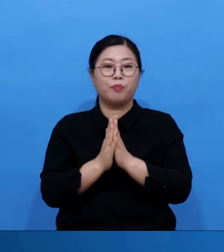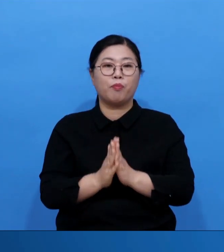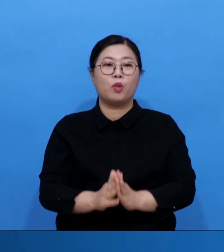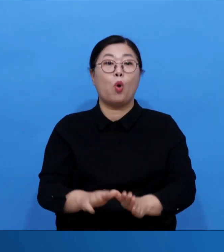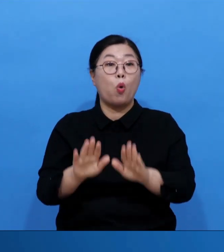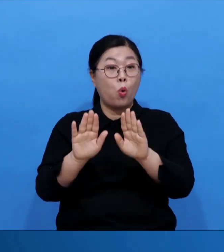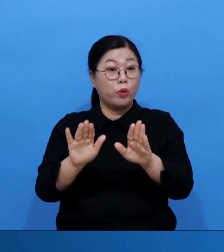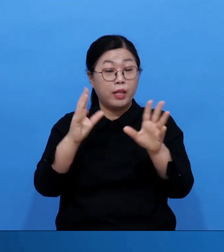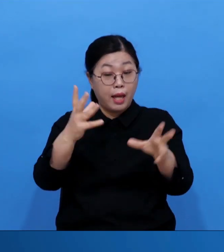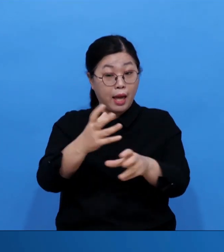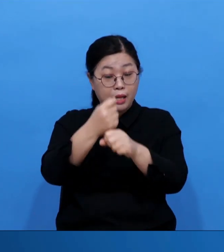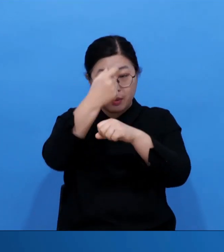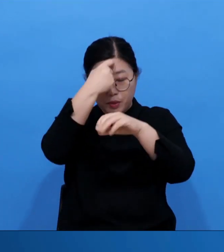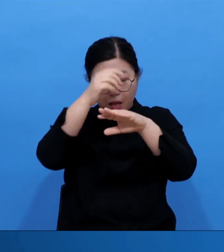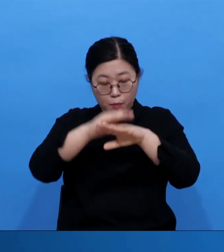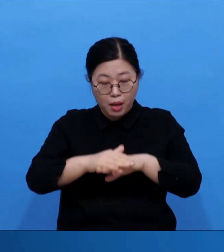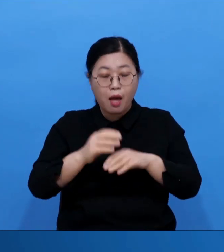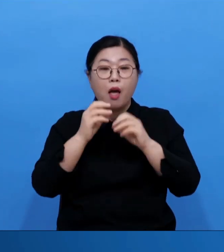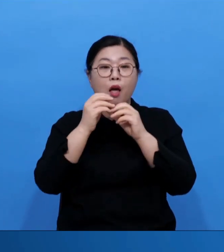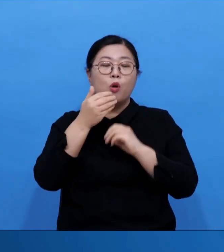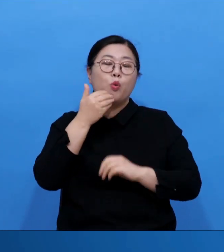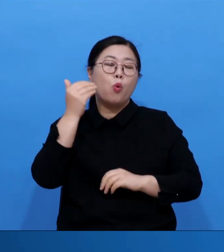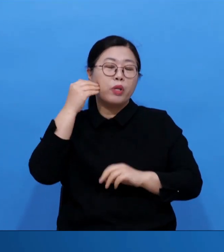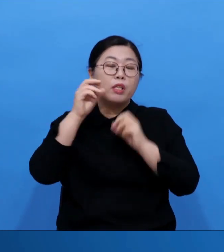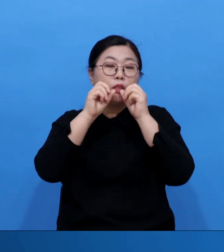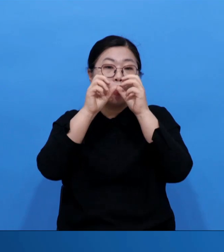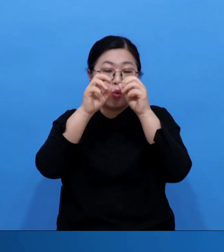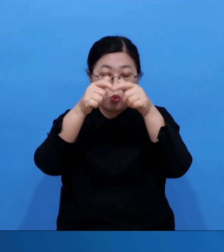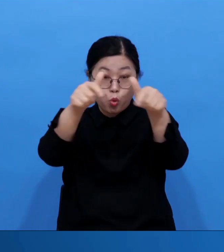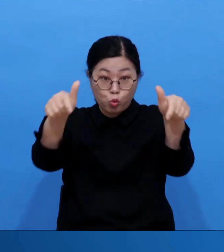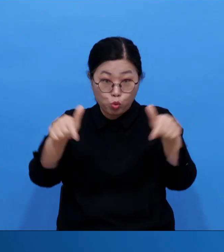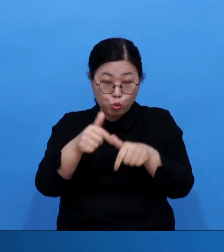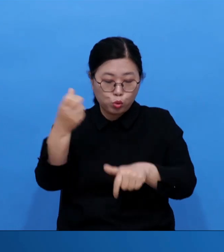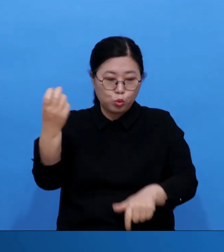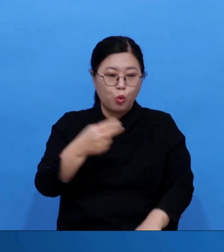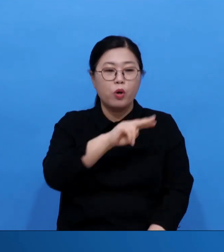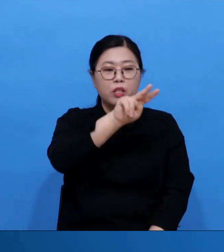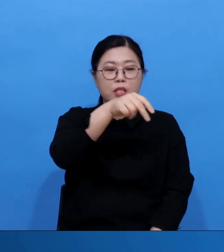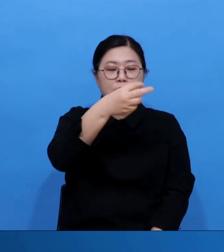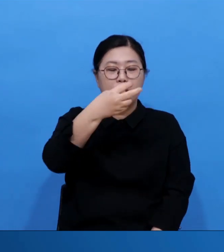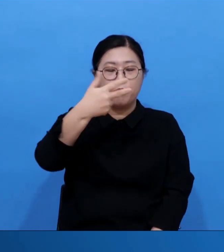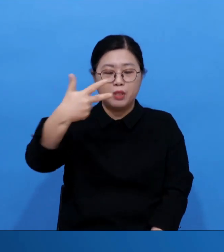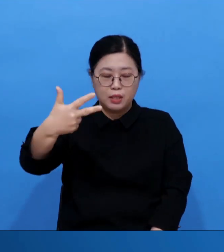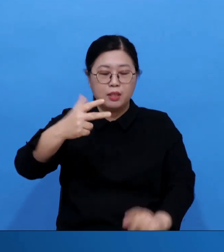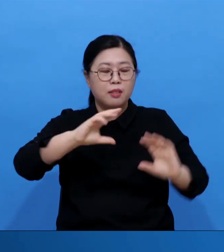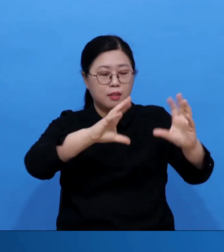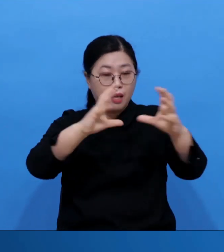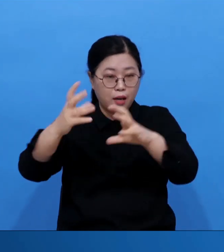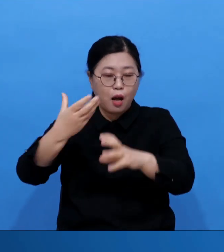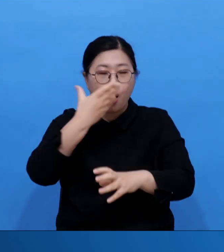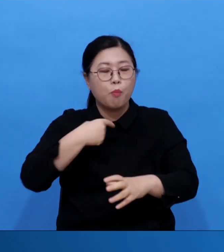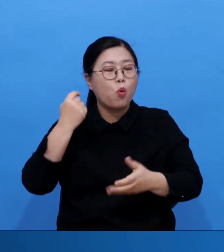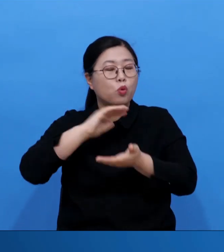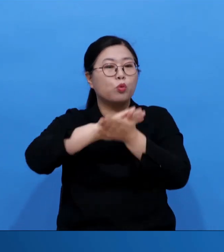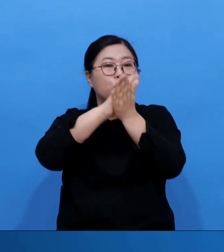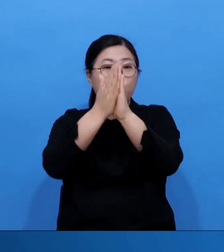오늘 핵심 예배와 농인 선교국을 비롯해 전 세계 237 나라와 5천 종족 복음화를 위해서